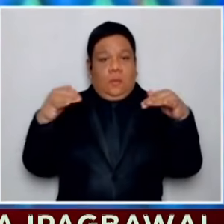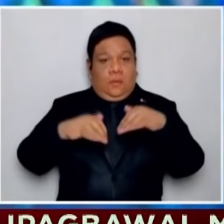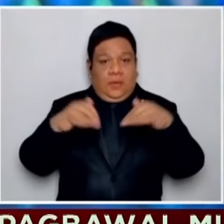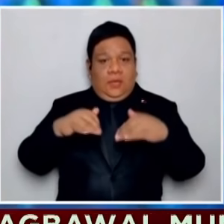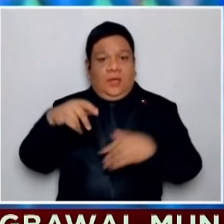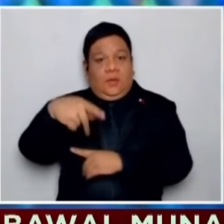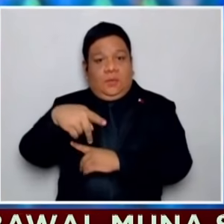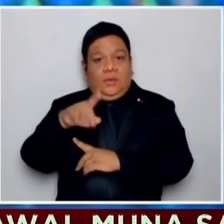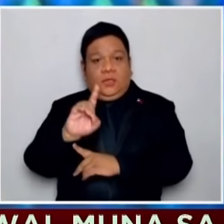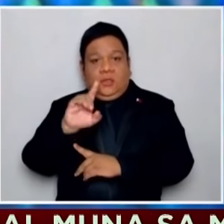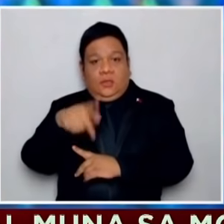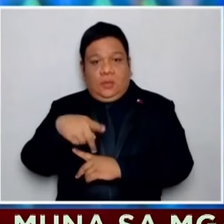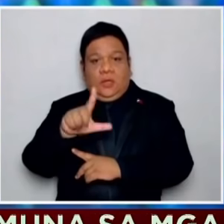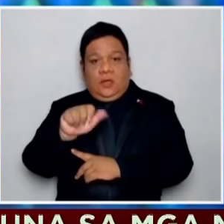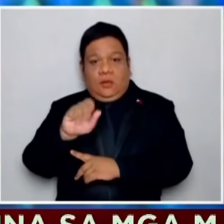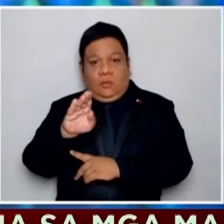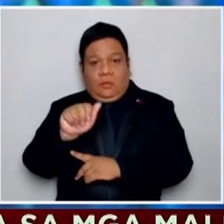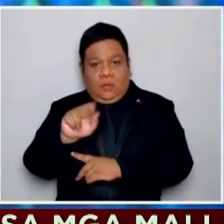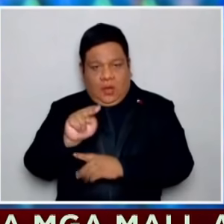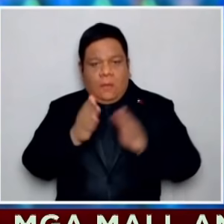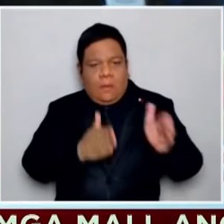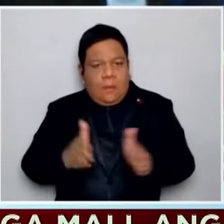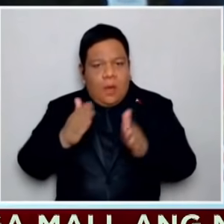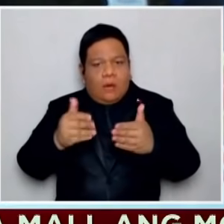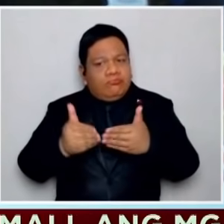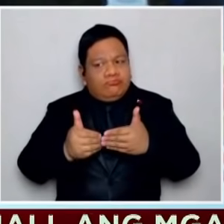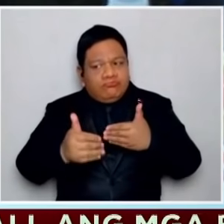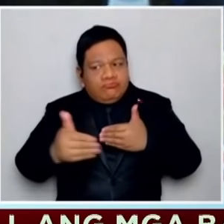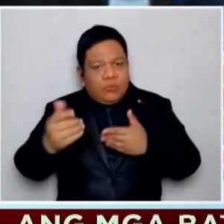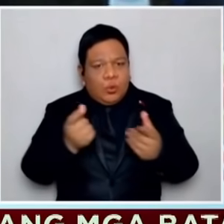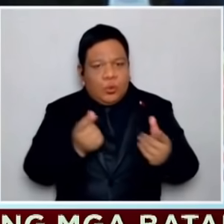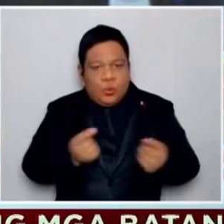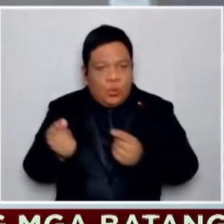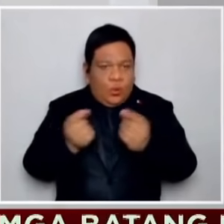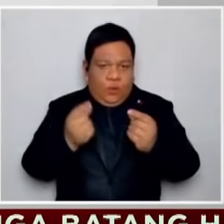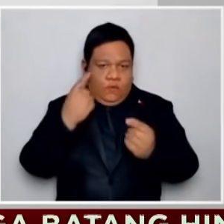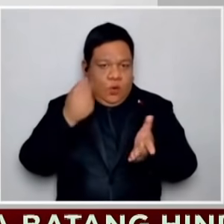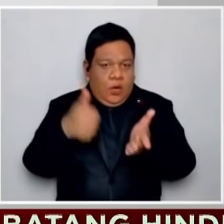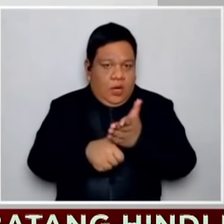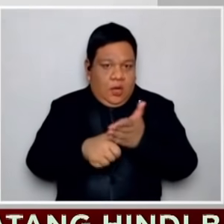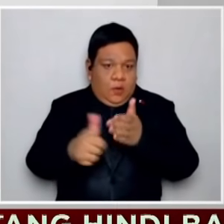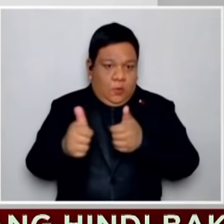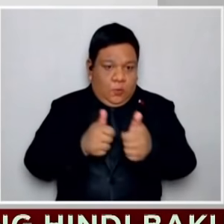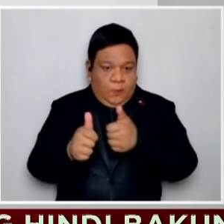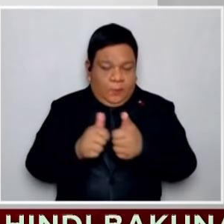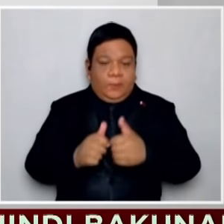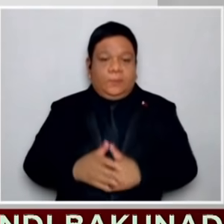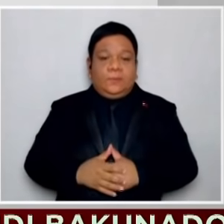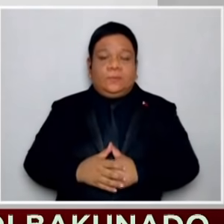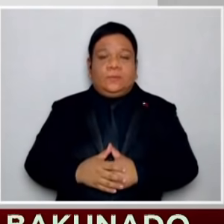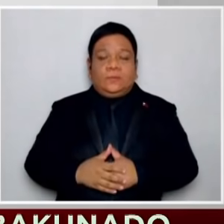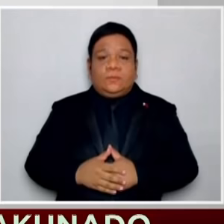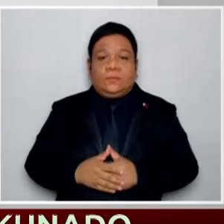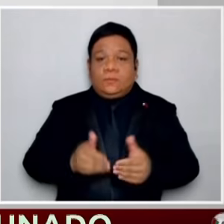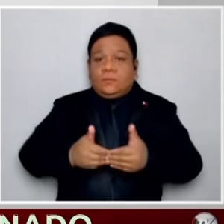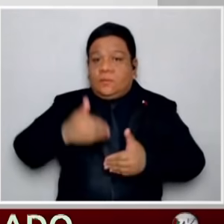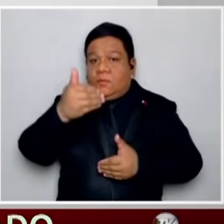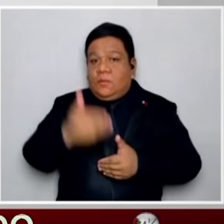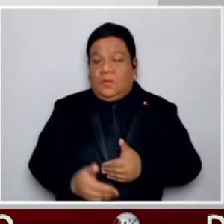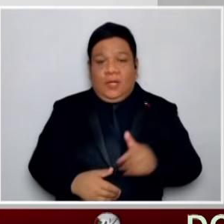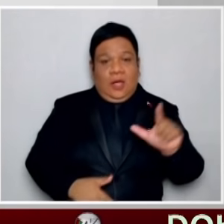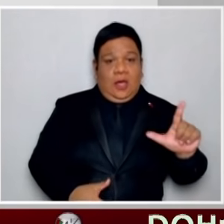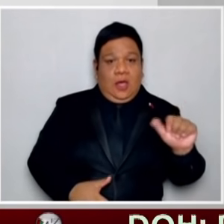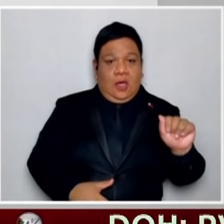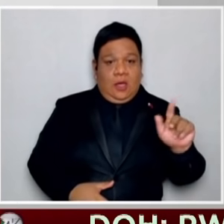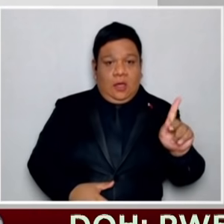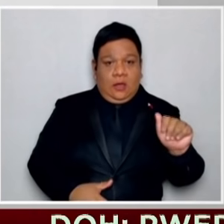Laban para pag-usapan ang mga susunod na hakbang ngayong halalan. Sinabi naman ng partidong Lakas CMD na